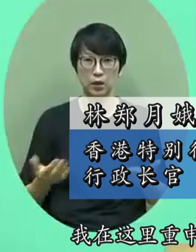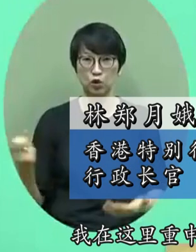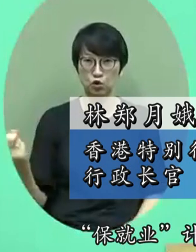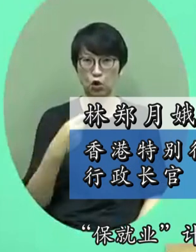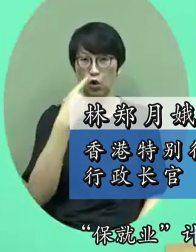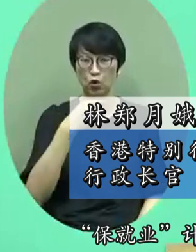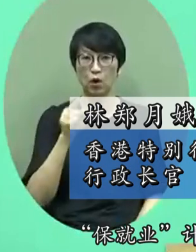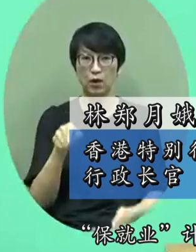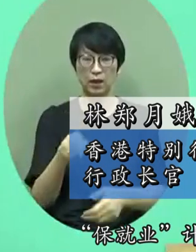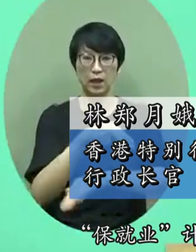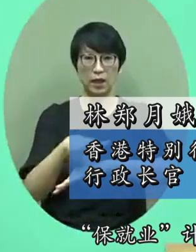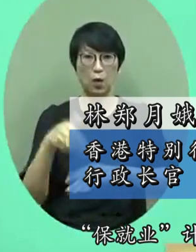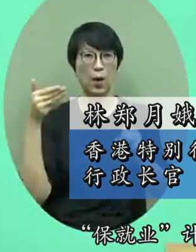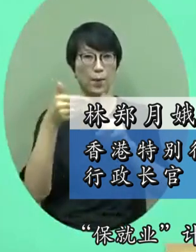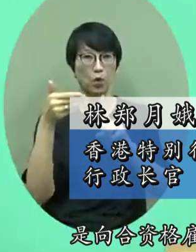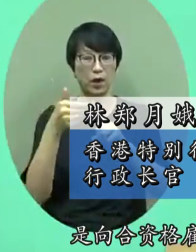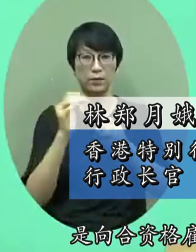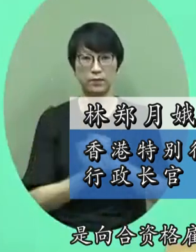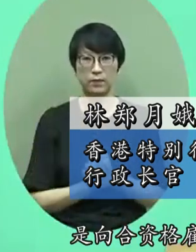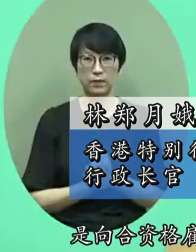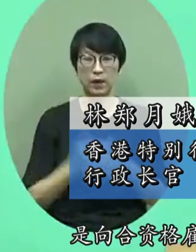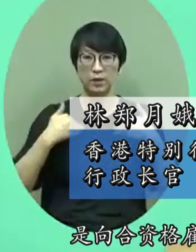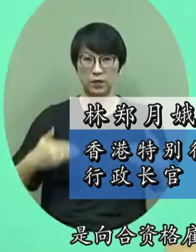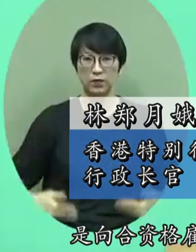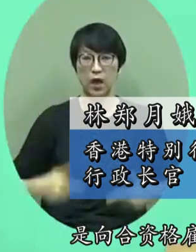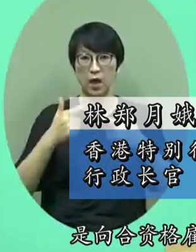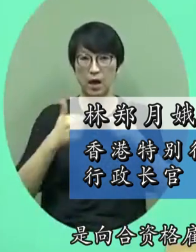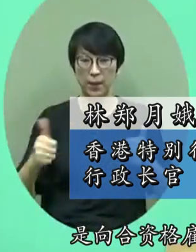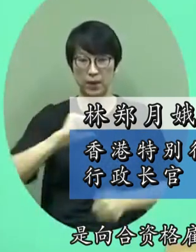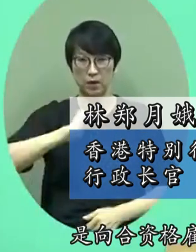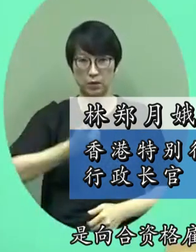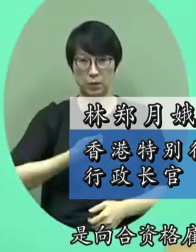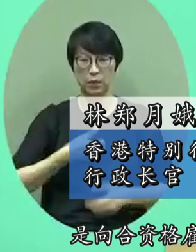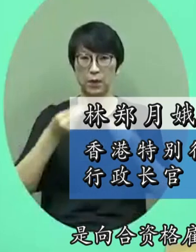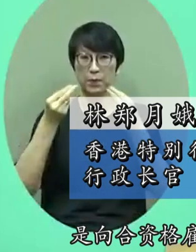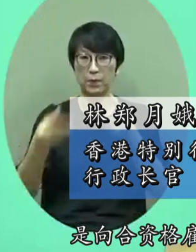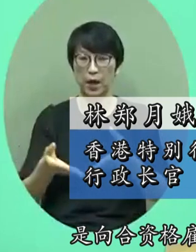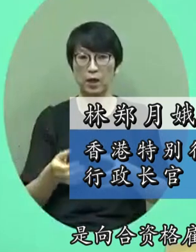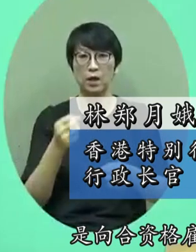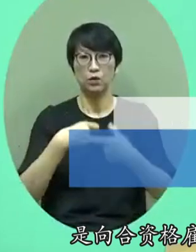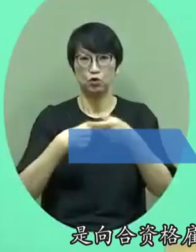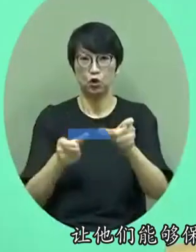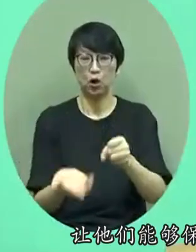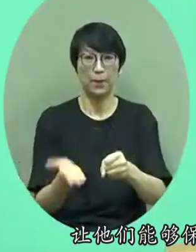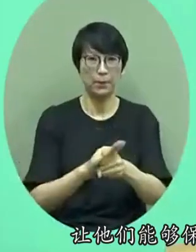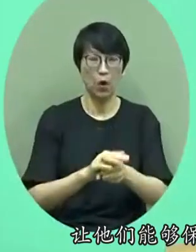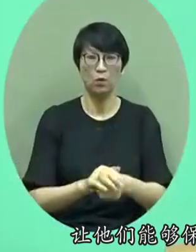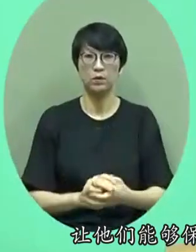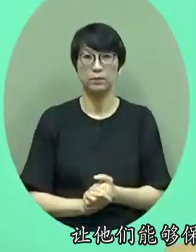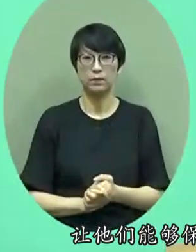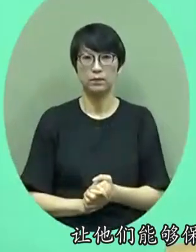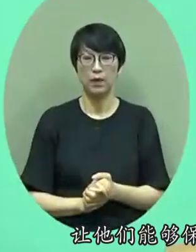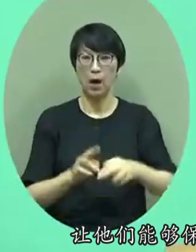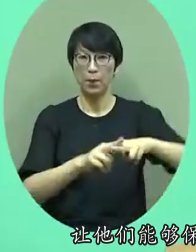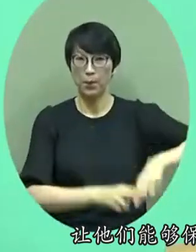申，保就业计划的目的是向合資格的僱主提供工資的補貼，讓他們能夠